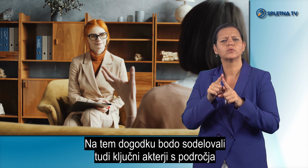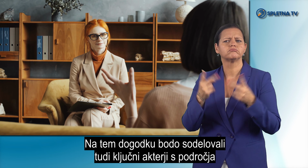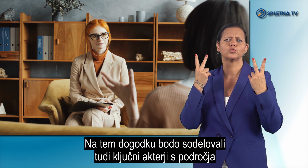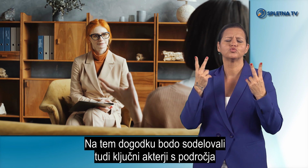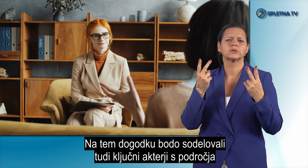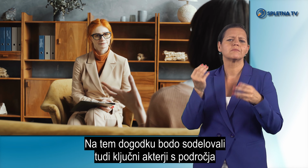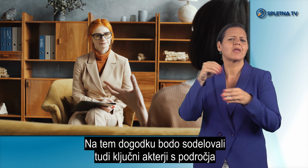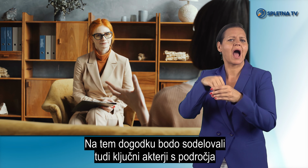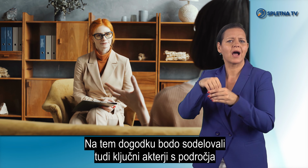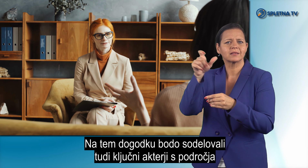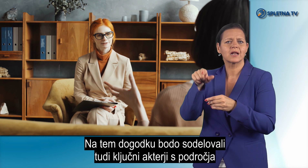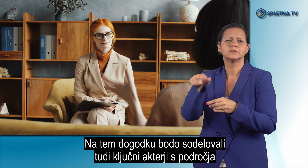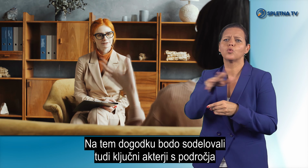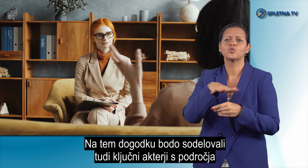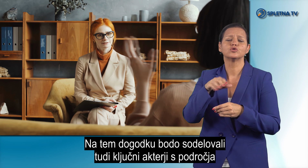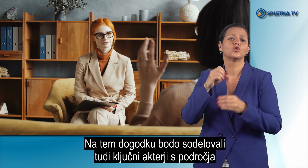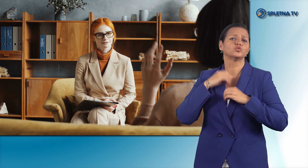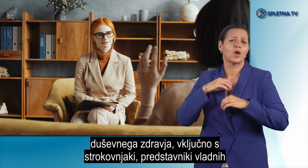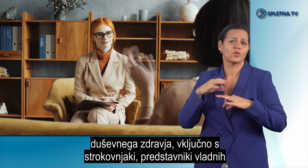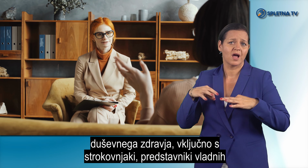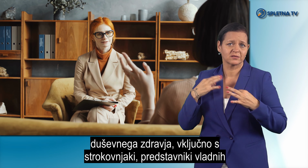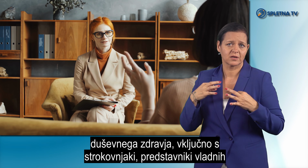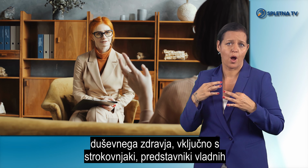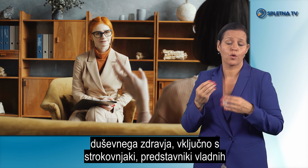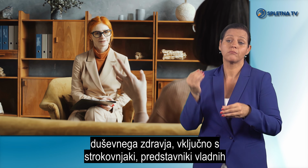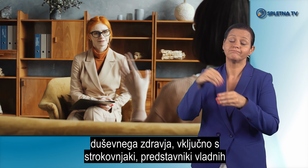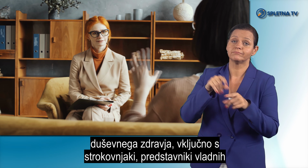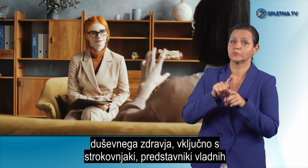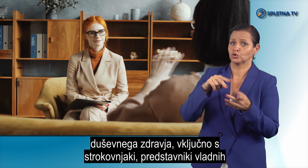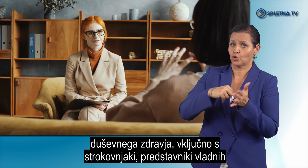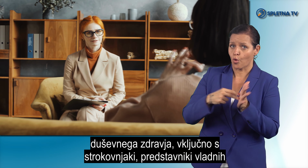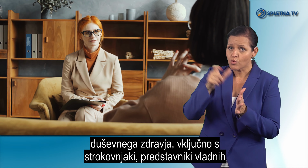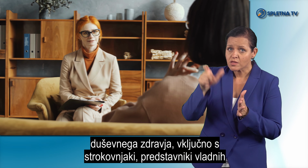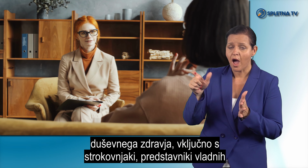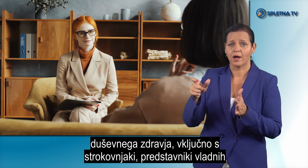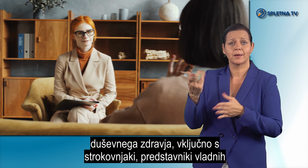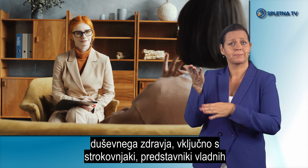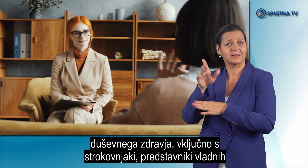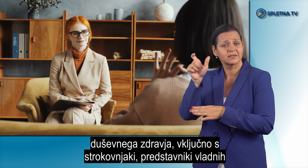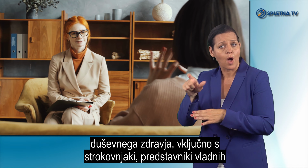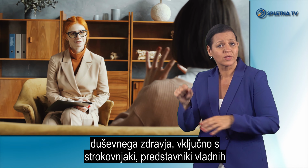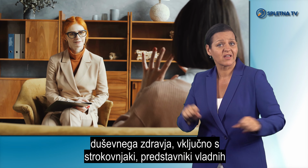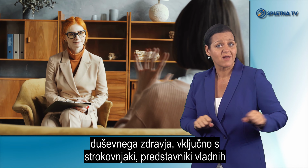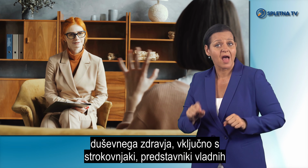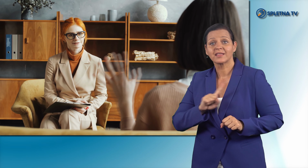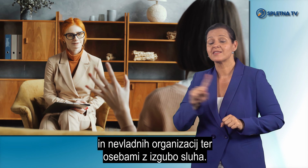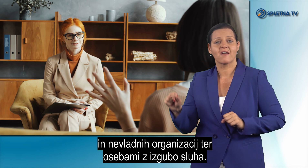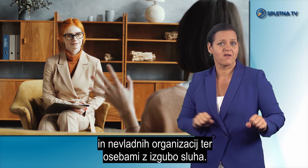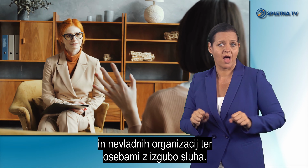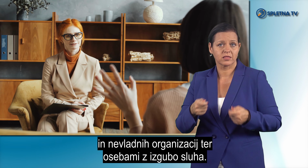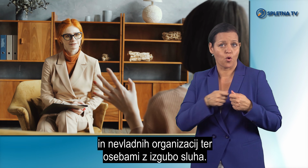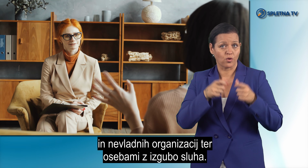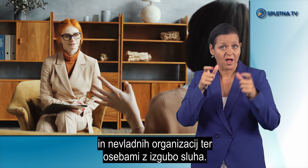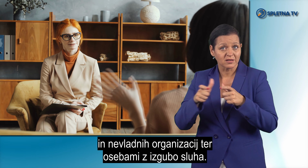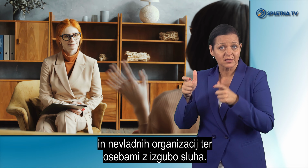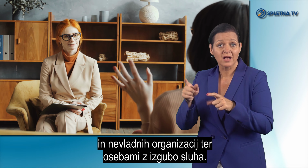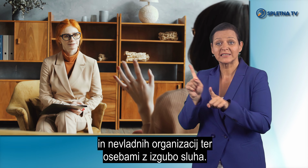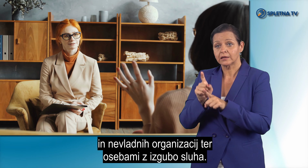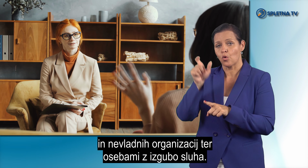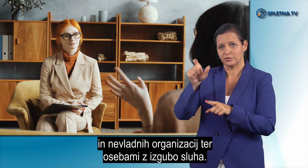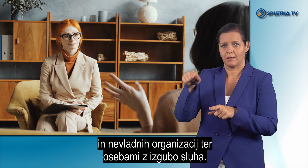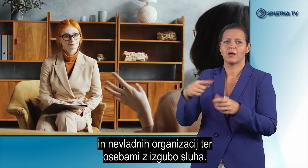tudi ključni akterji s področja duševnega zdravja, ključno strokovnjaki, predstavniki vladnih in nevladnih organizacij ter